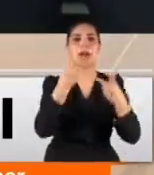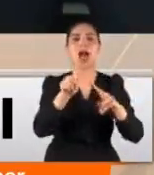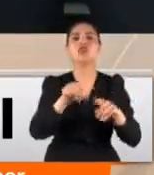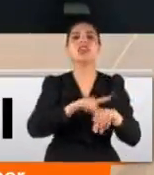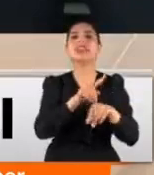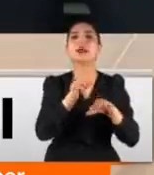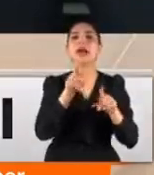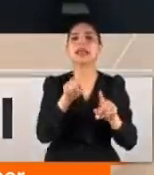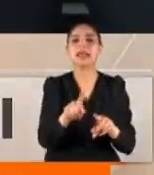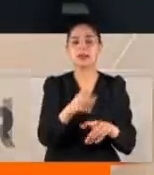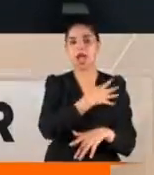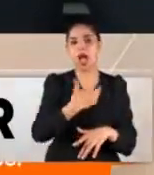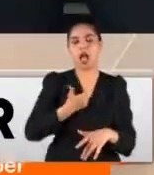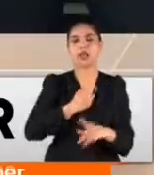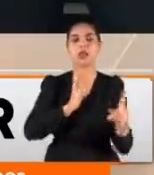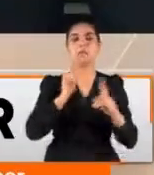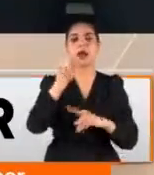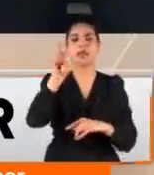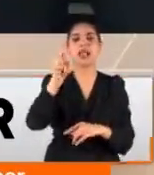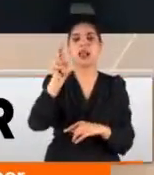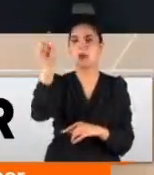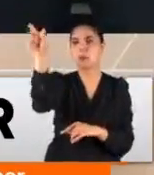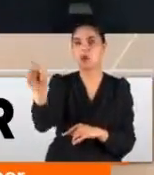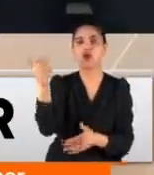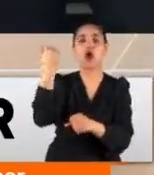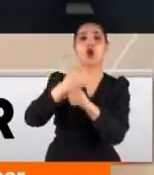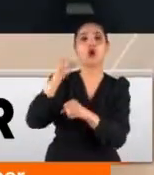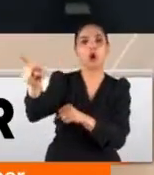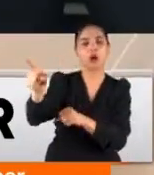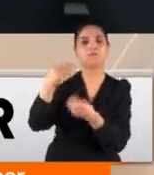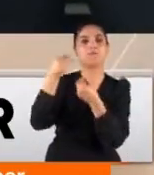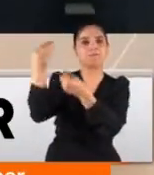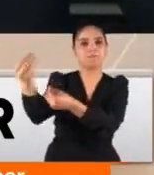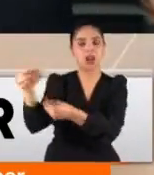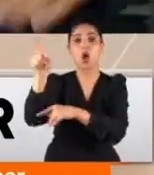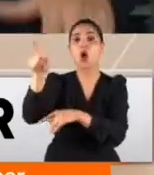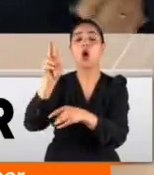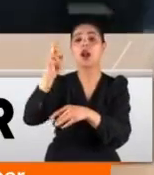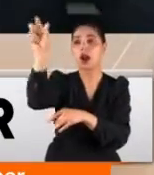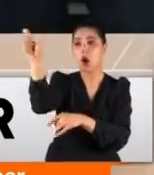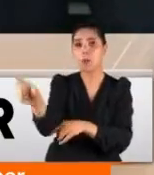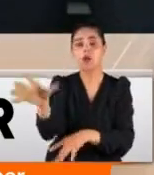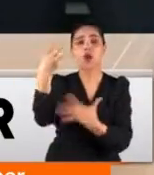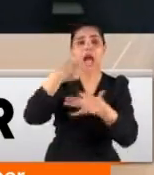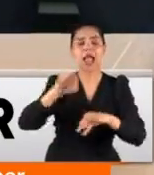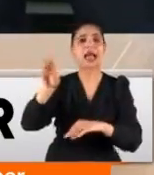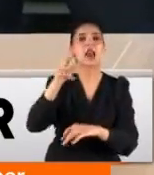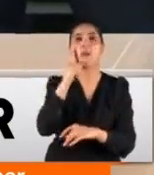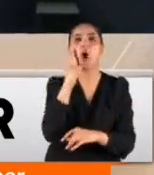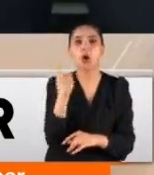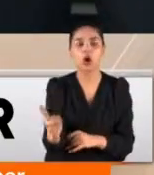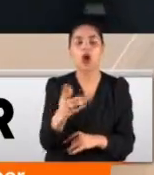açıldığı zaman olduğu gibi Anayasa Mahkemesi yine bir raportör görevlendirilir Jack raportör raportör hazırladığı rapor doğrultusunda